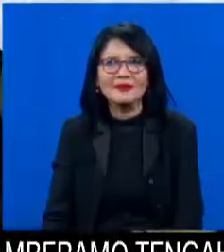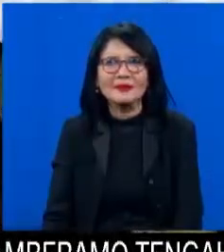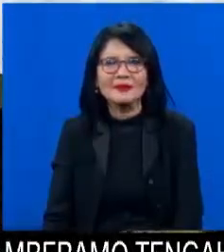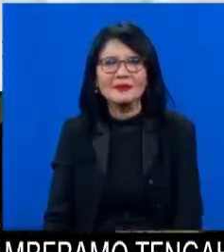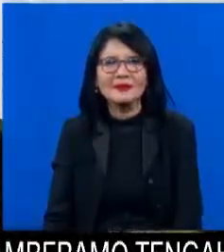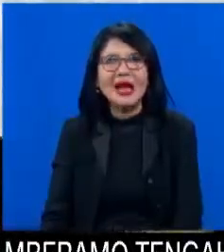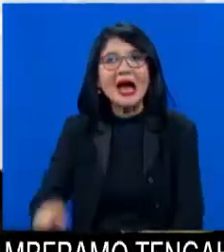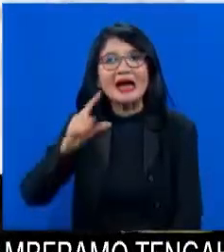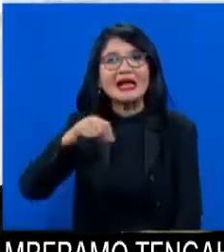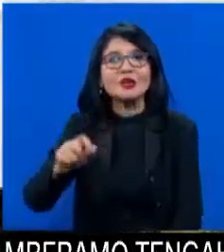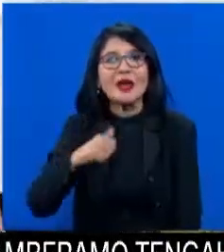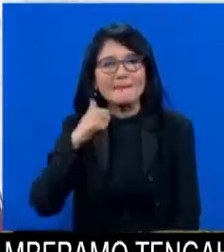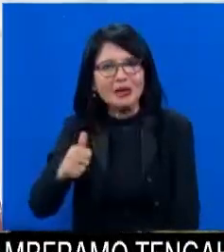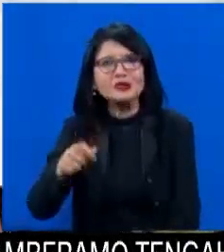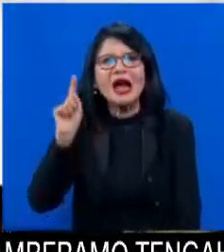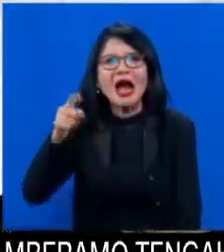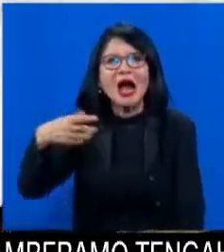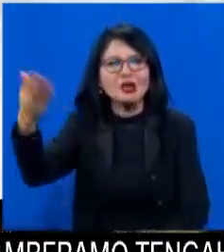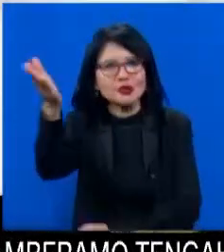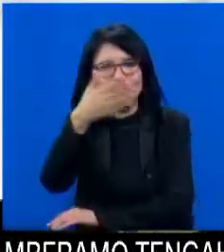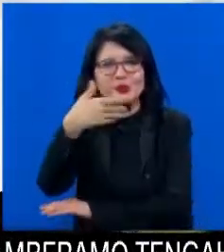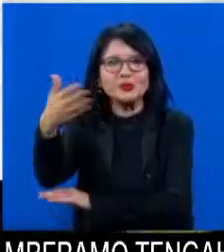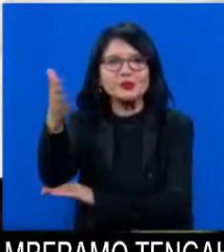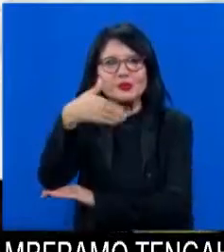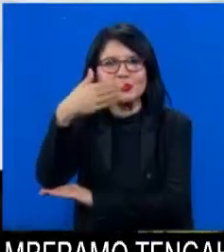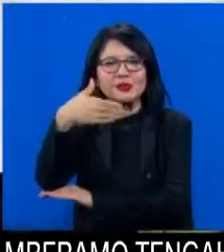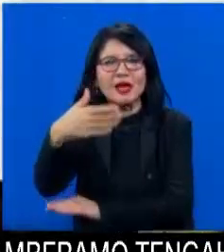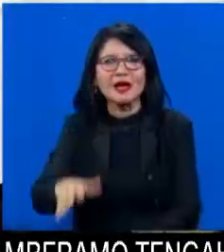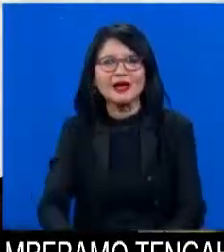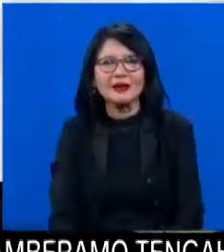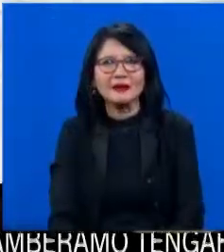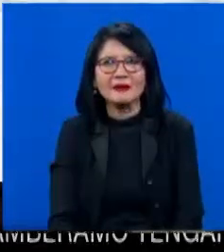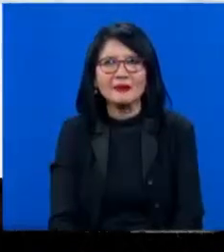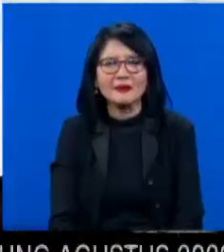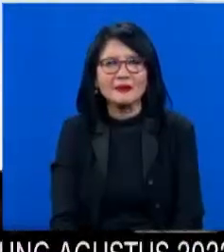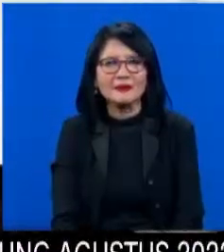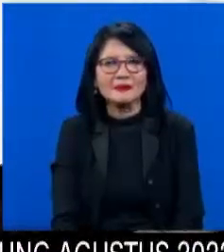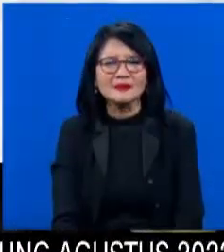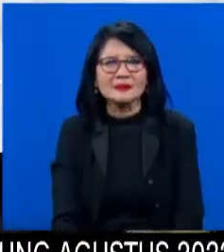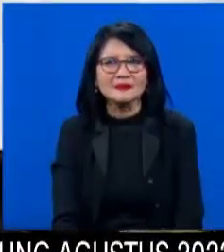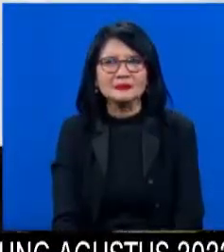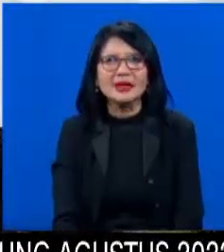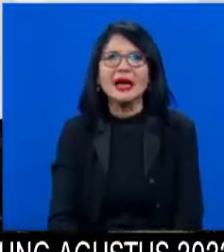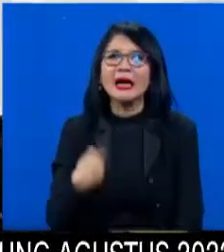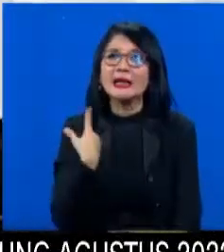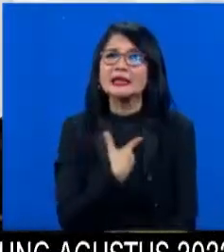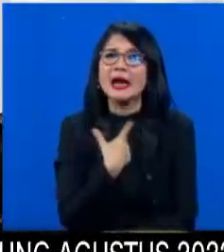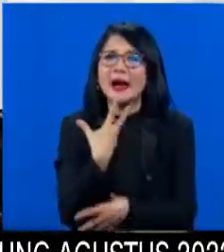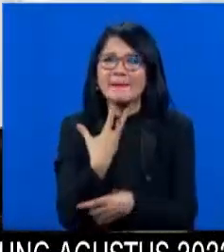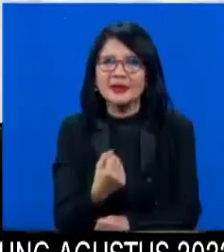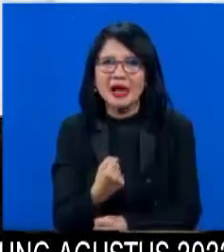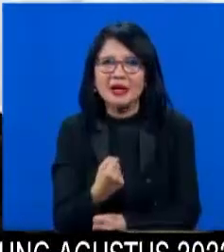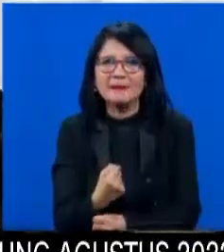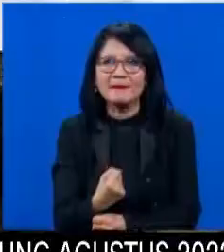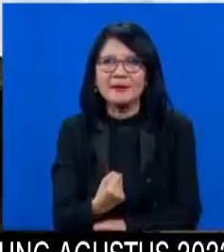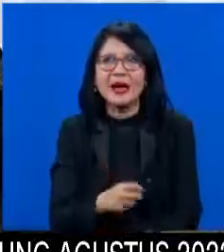mengisi kemerdekaan Republik Indonesia dengan baik juga. Dan tentunya Indonesia, kita berharap pembangunan di